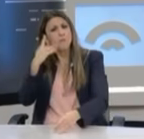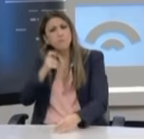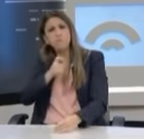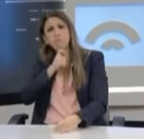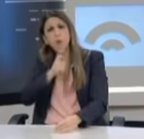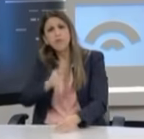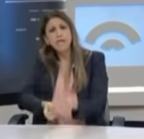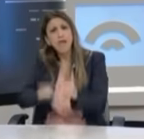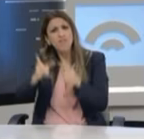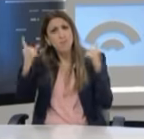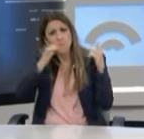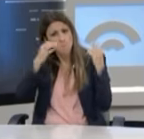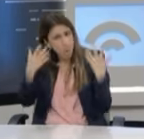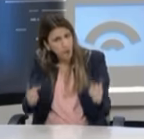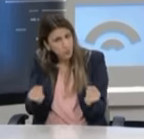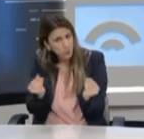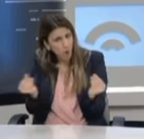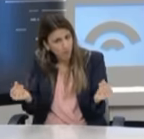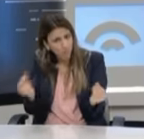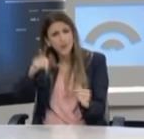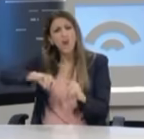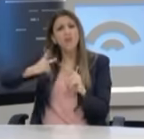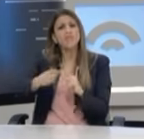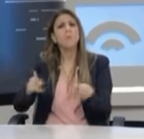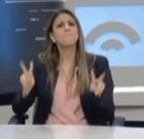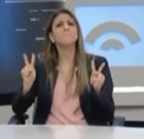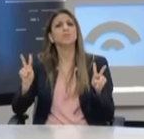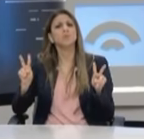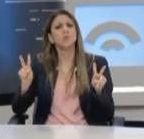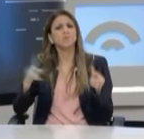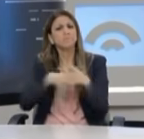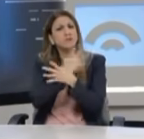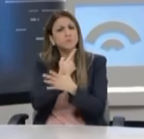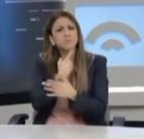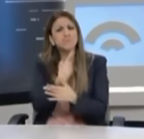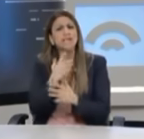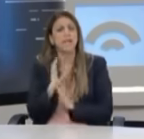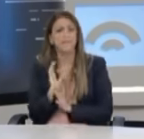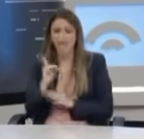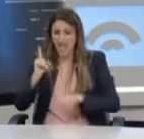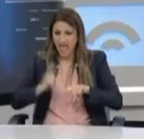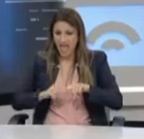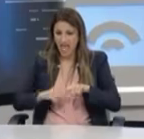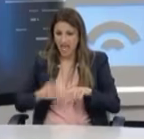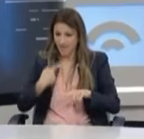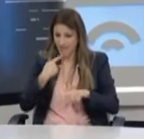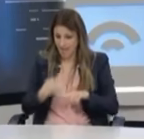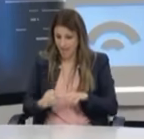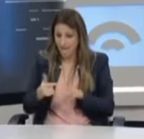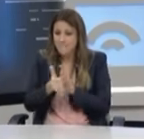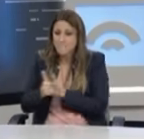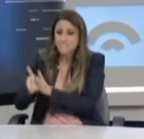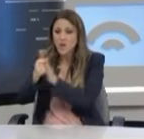Πάμε να δούμε τώρα τι έλεγε το ΠΑΣΟΚ. Η Ελλάδα δεν θέτει ούτε εδαφικές ούτε